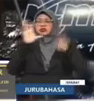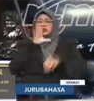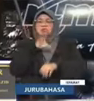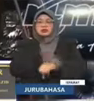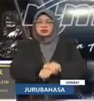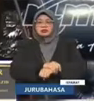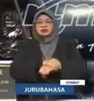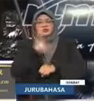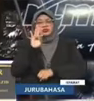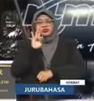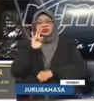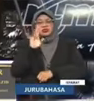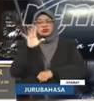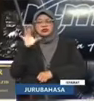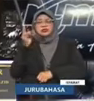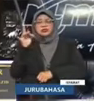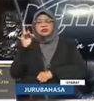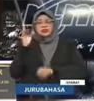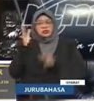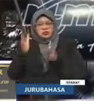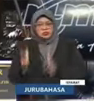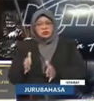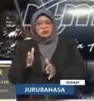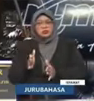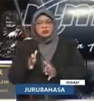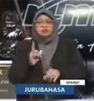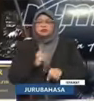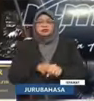dengan tangkapan selama 718 orang bagi tempoh yang